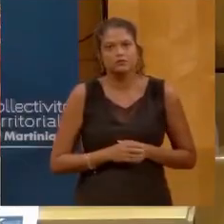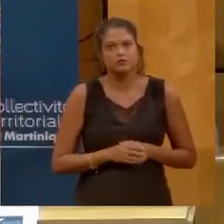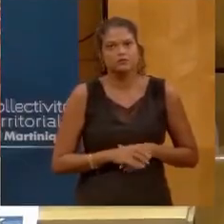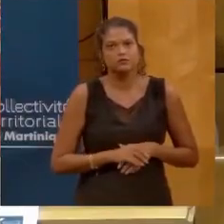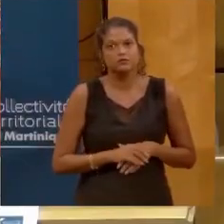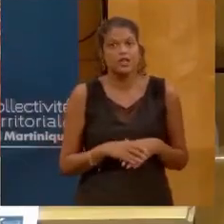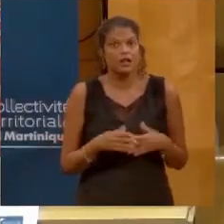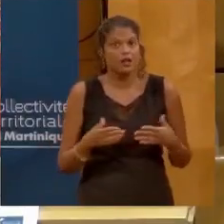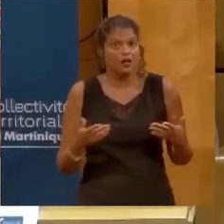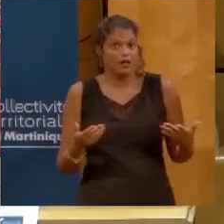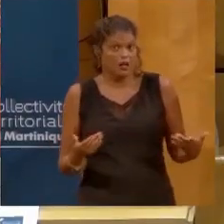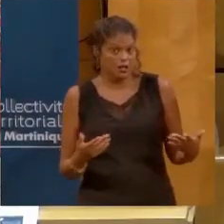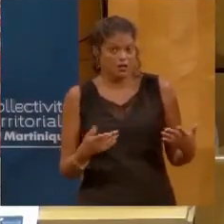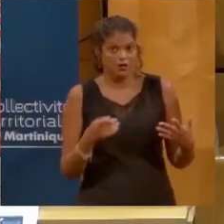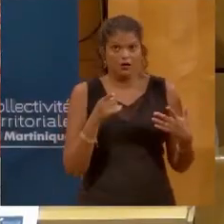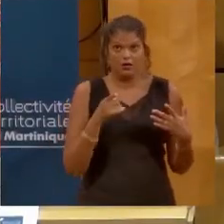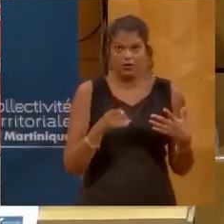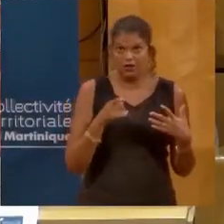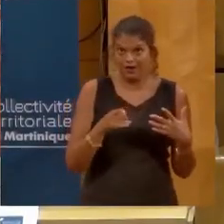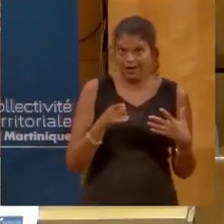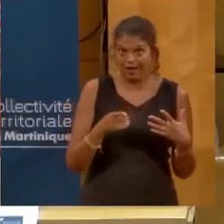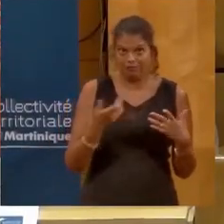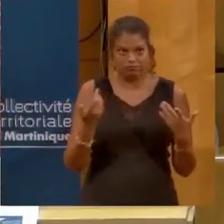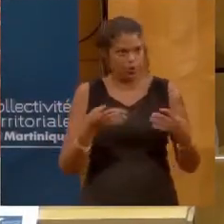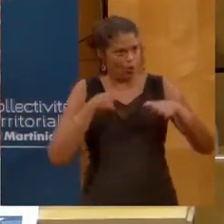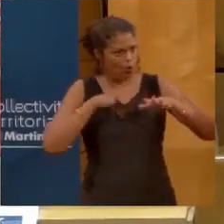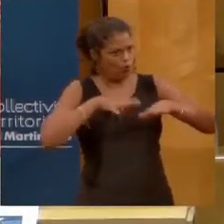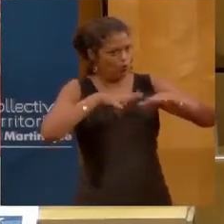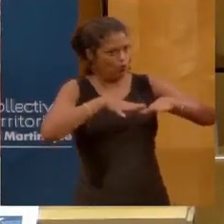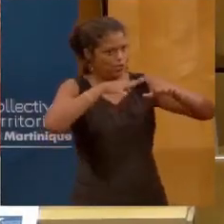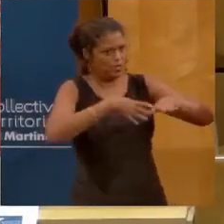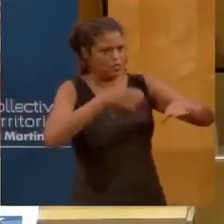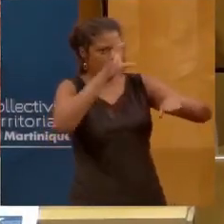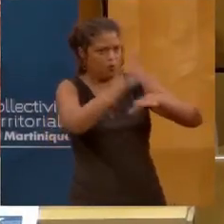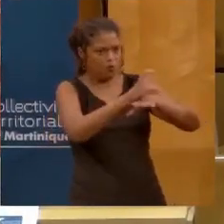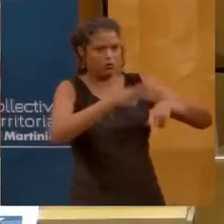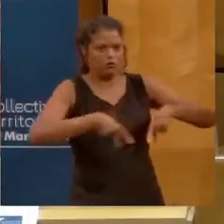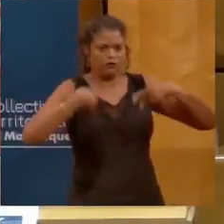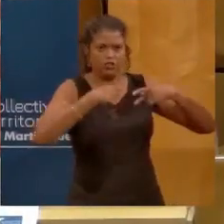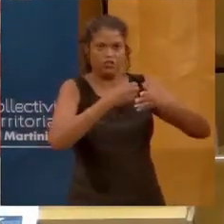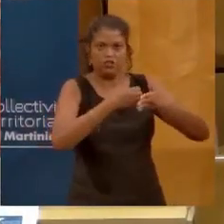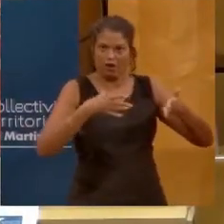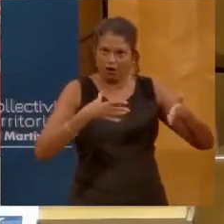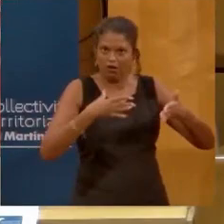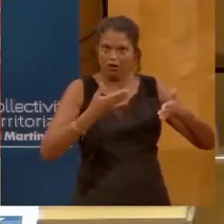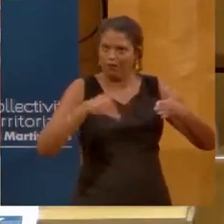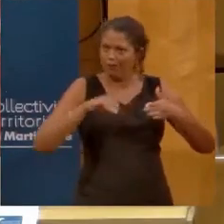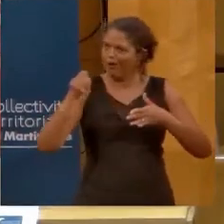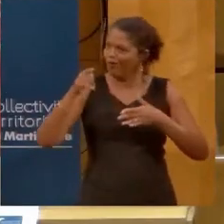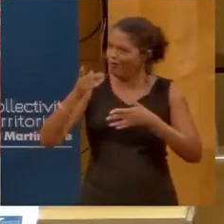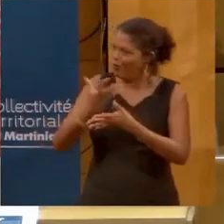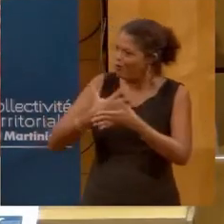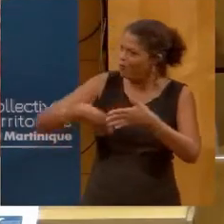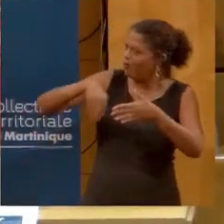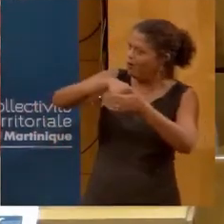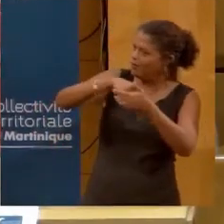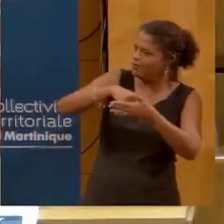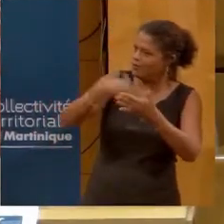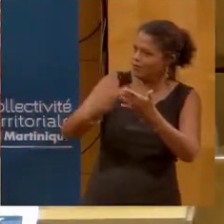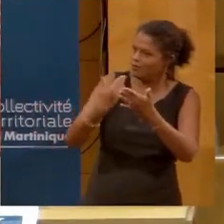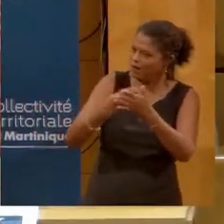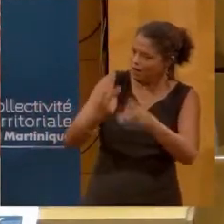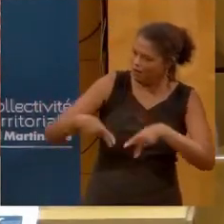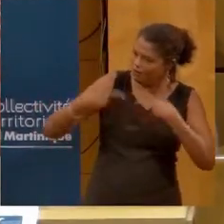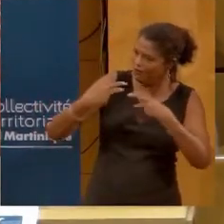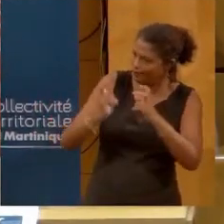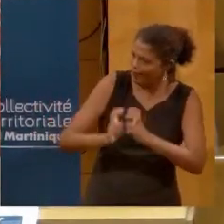Alors qu'il y a une grande mobilisation contre la vie chère, bon, nous contribuons, vous contribuez, puisque c'est vous qui faites des propositions, à augmenter le coût de